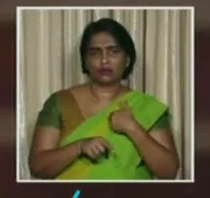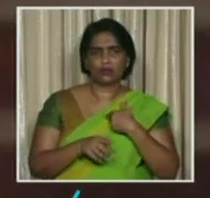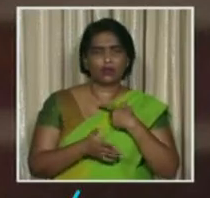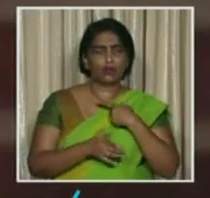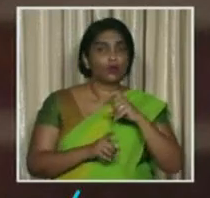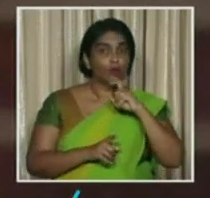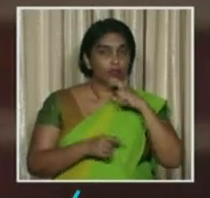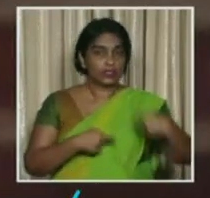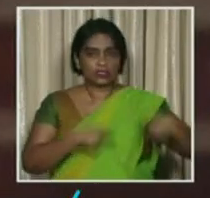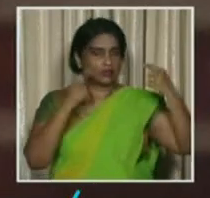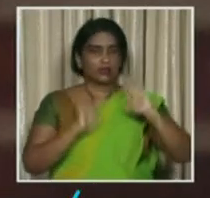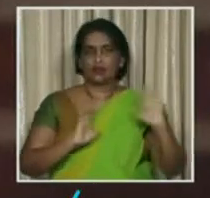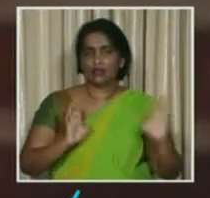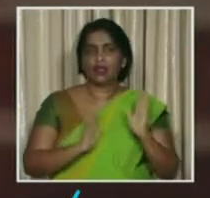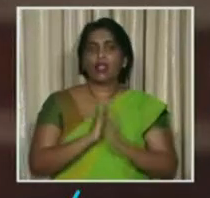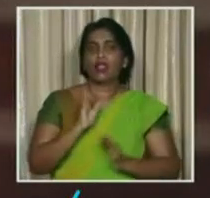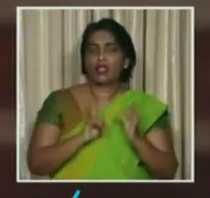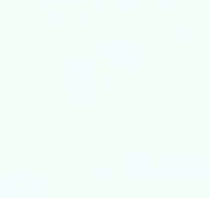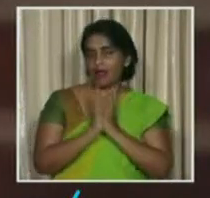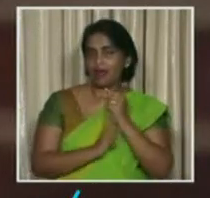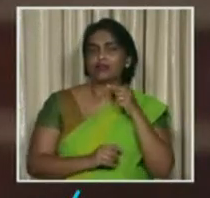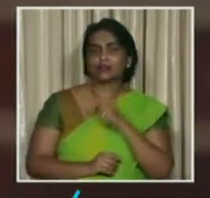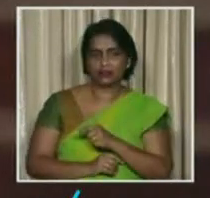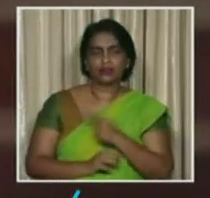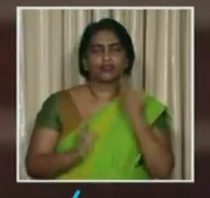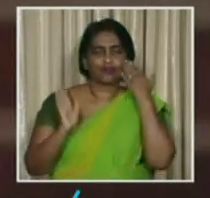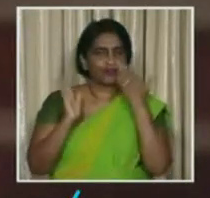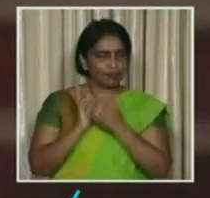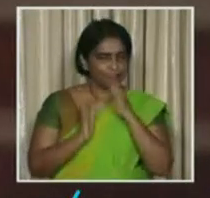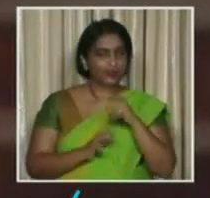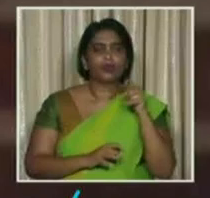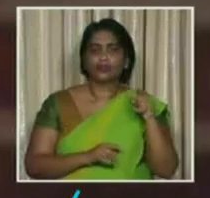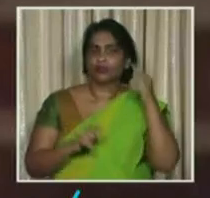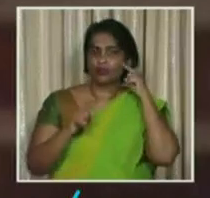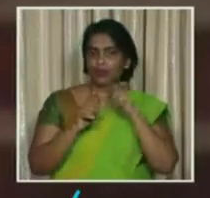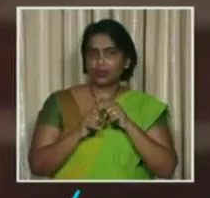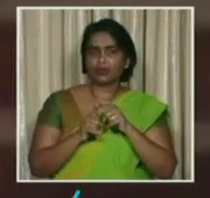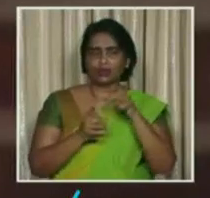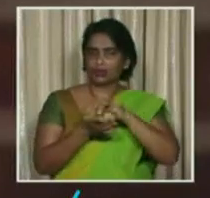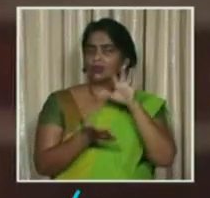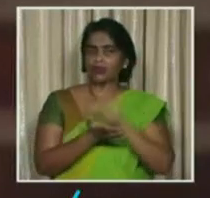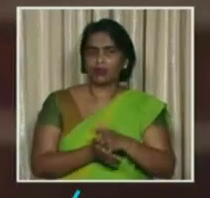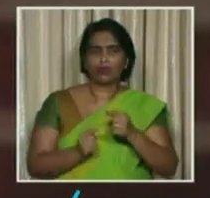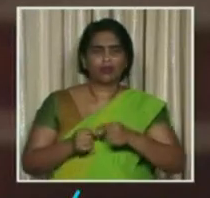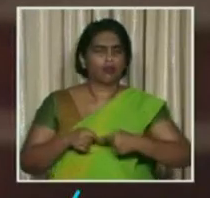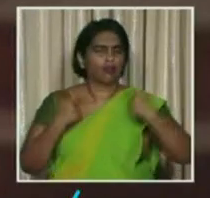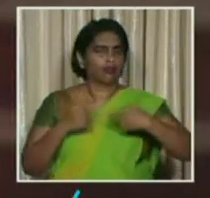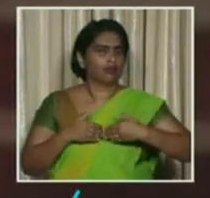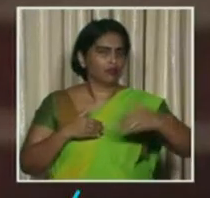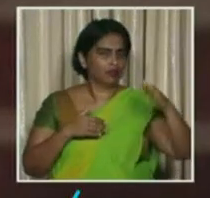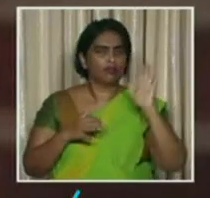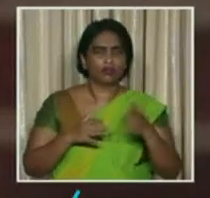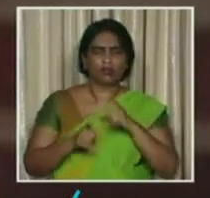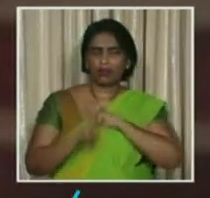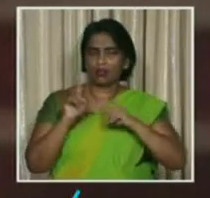වෙලාවකට අධිකරණ අභියෝගයට ලක් කරන්න ඒ මන්ත්‍රීවරයාගේ වරප්‍රසාදයක් ඉදිරිපත් කරාම ඒ පිළිබඳව ඔබතුමා තීන්දුවක් ගත්ත මේක දිගින් දිගට තීන්දුව දීලා ඉවරයි.